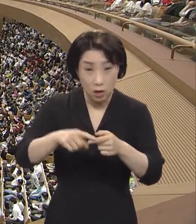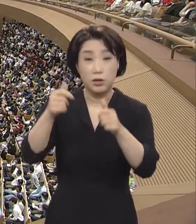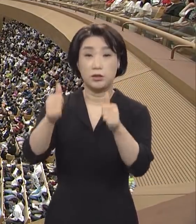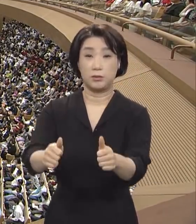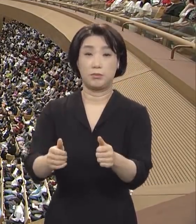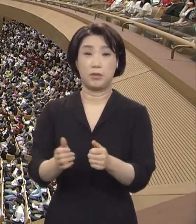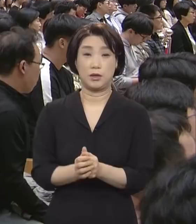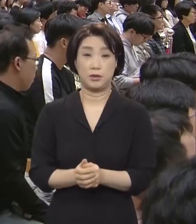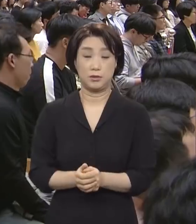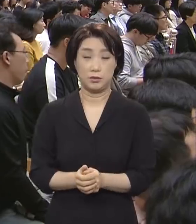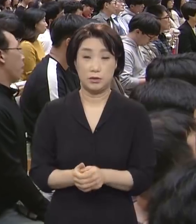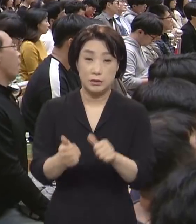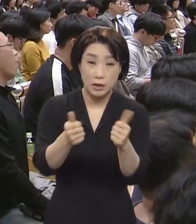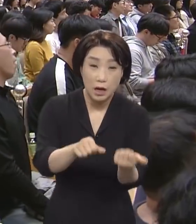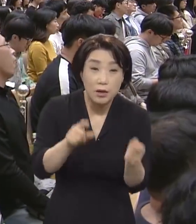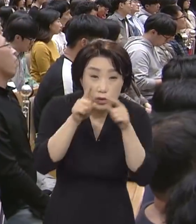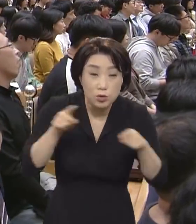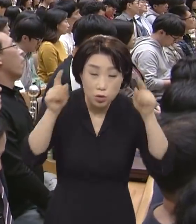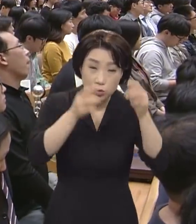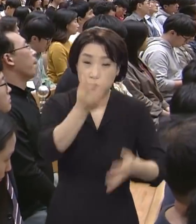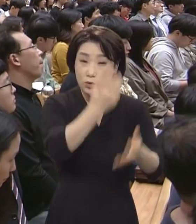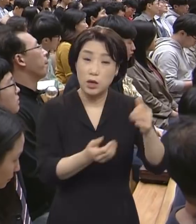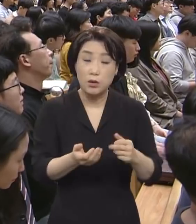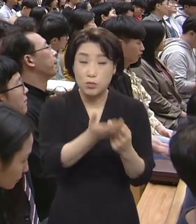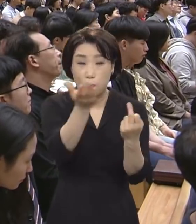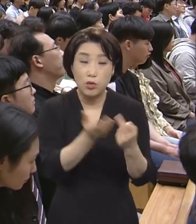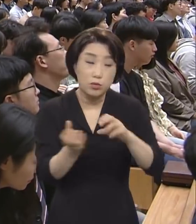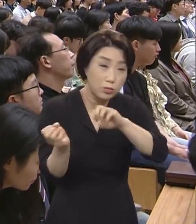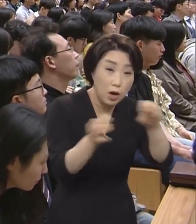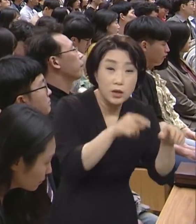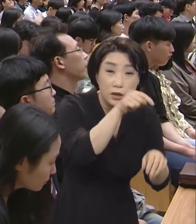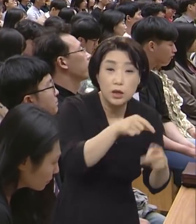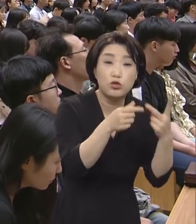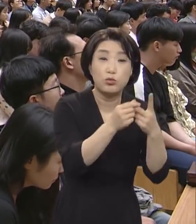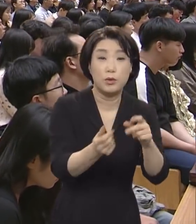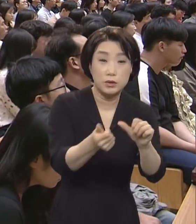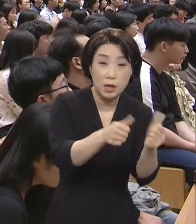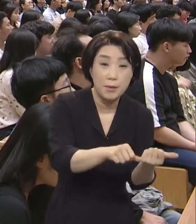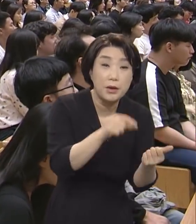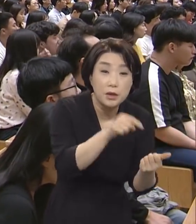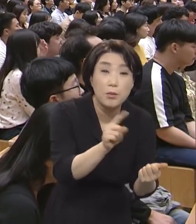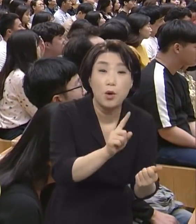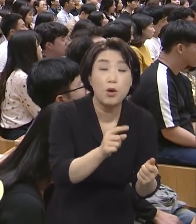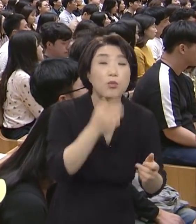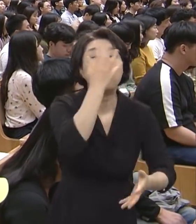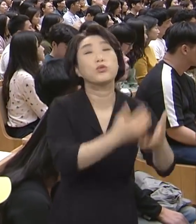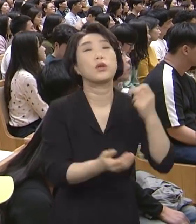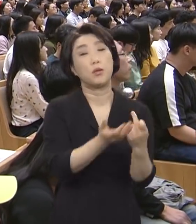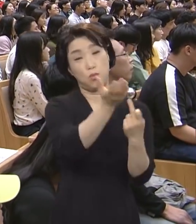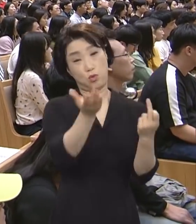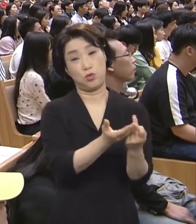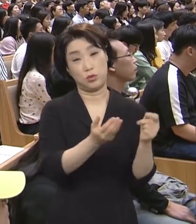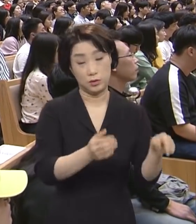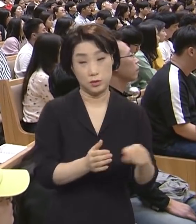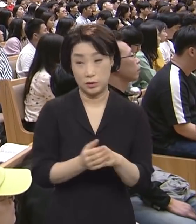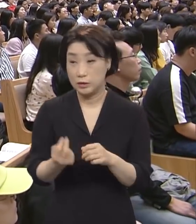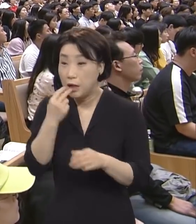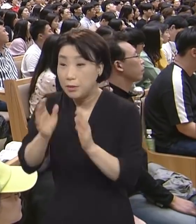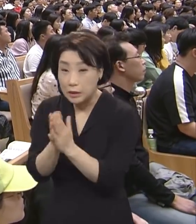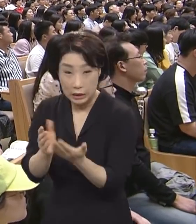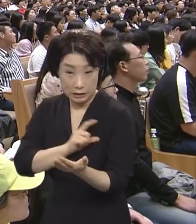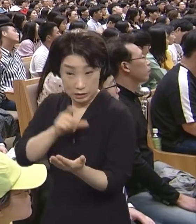심판을 받고 사망과 음부도 불못에 던지우니 이것은 둘째 사망 곧 불못이라. 누구든지